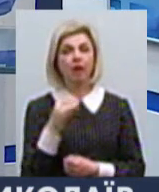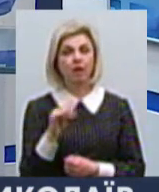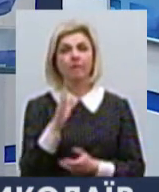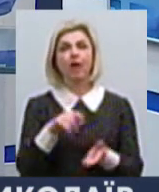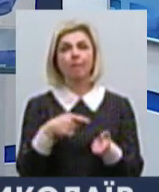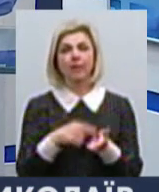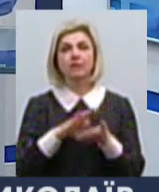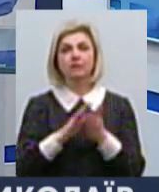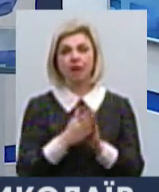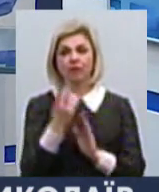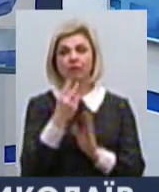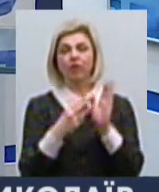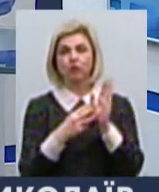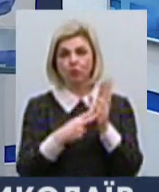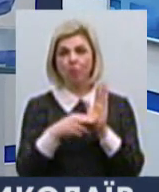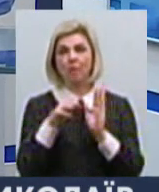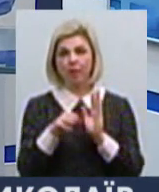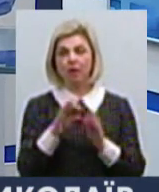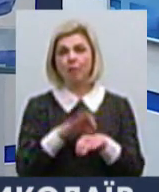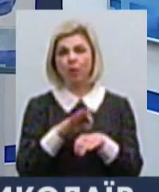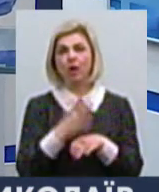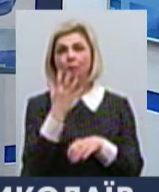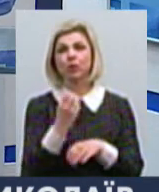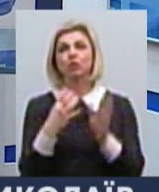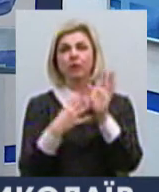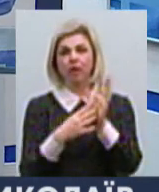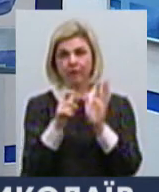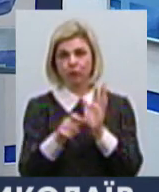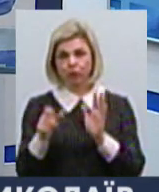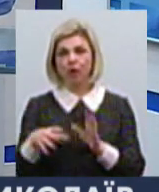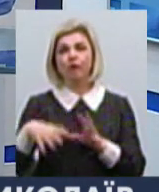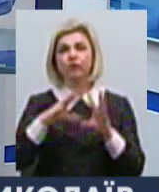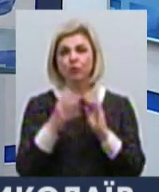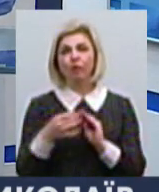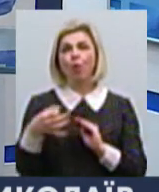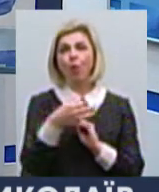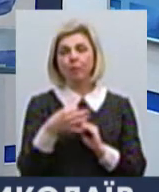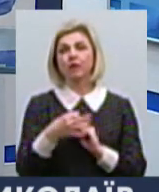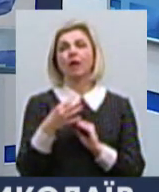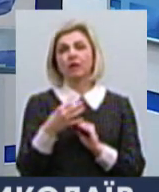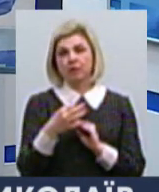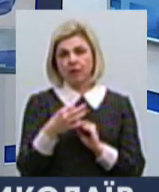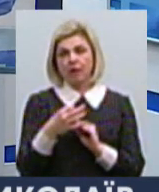місті станом на 27 березня захворіли 509 людей, всього в області 757.